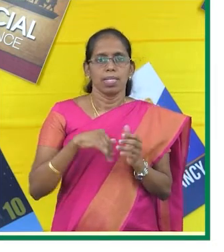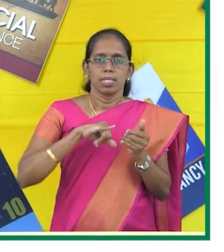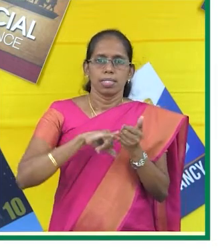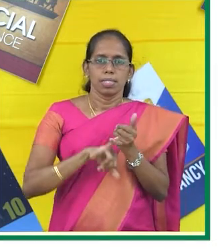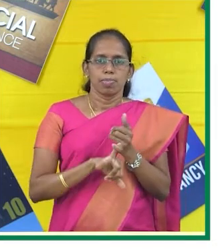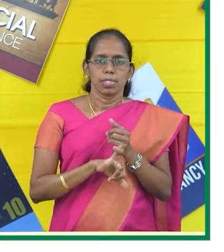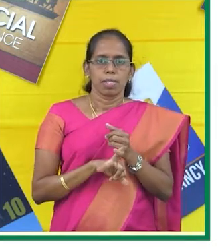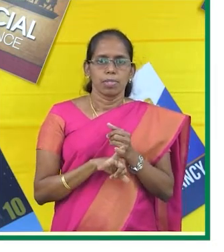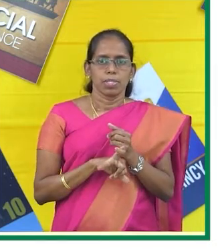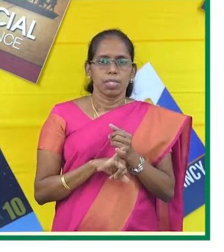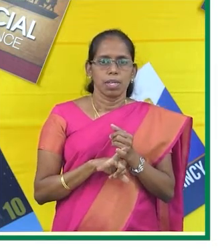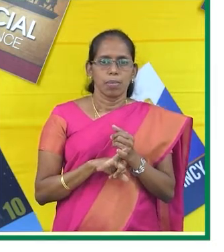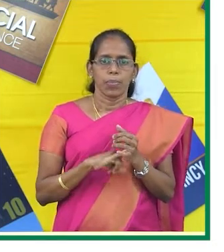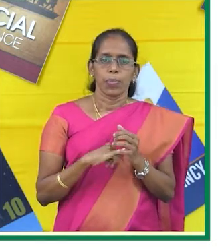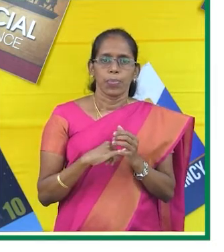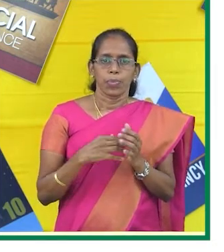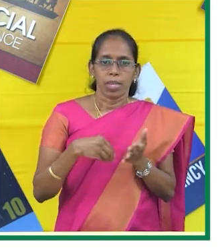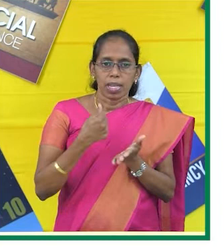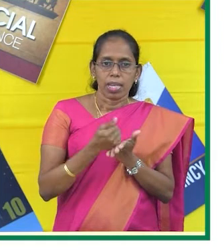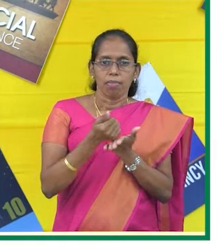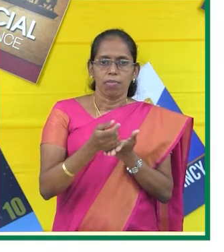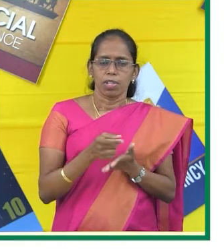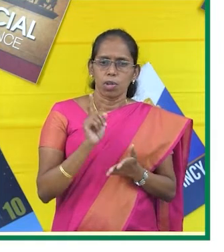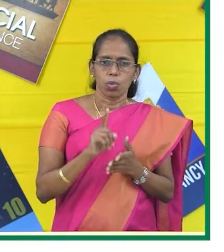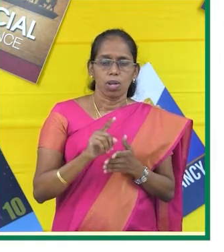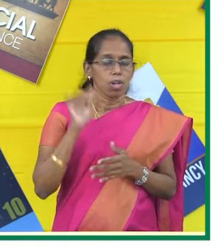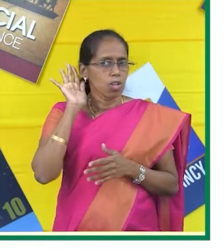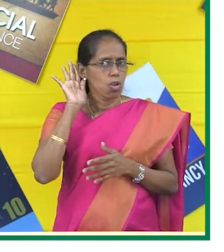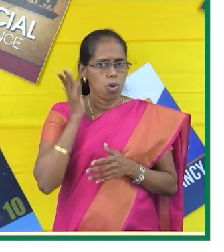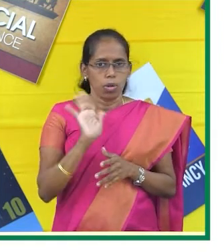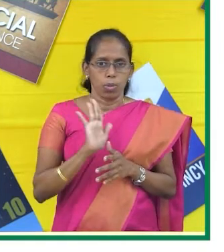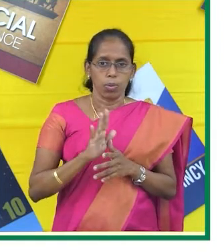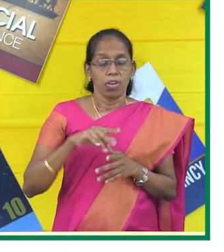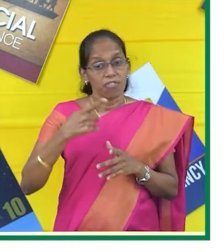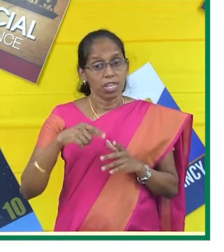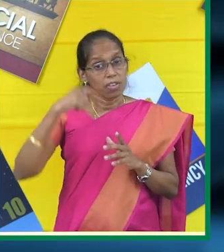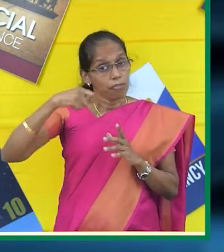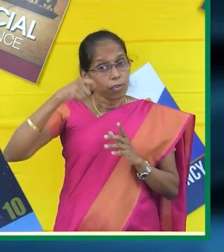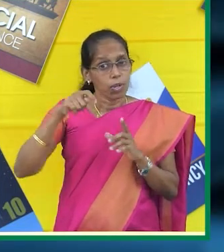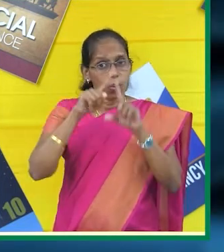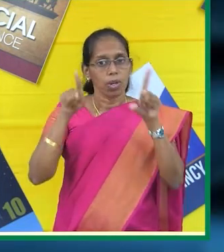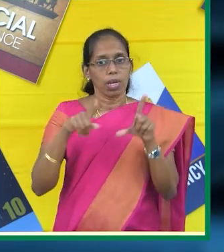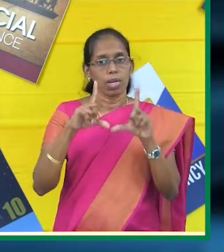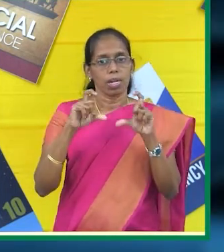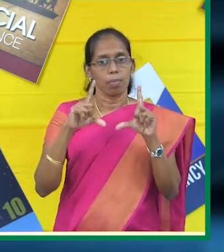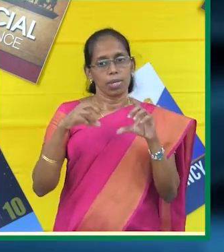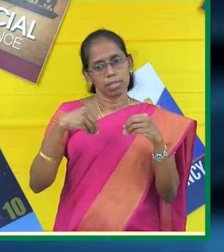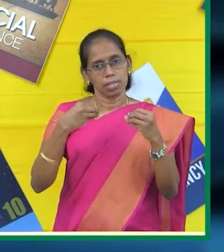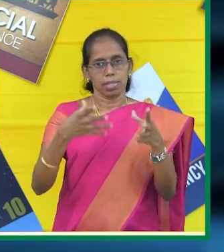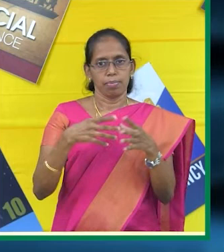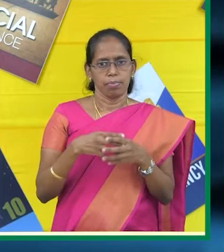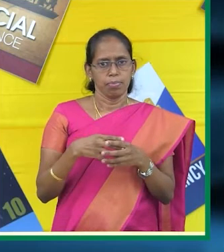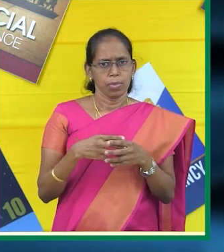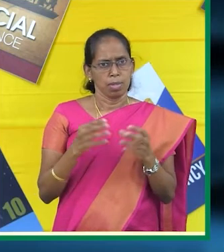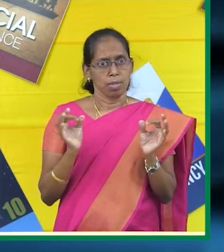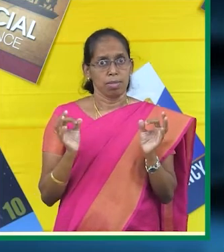are provided with not only audio, with video clippings. So it is a great